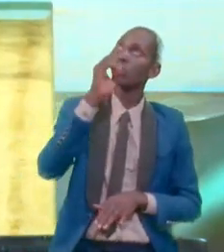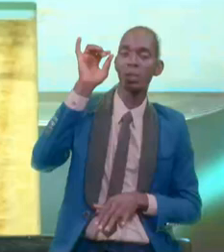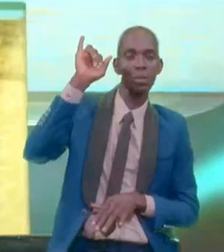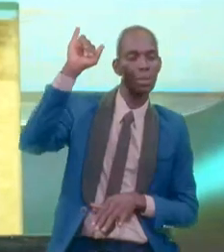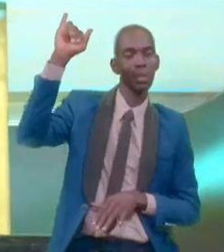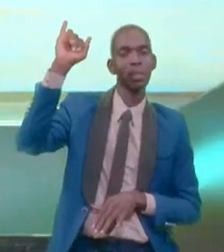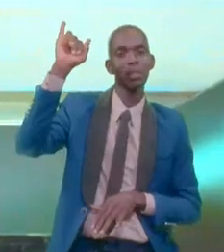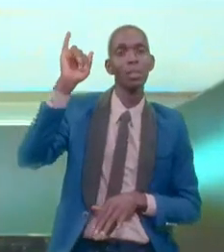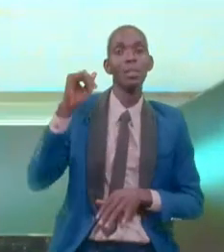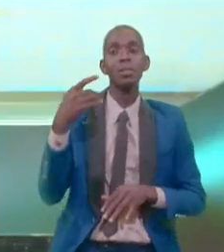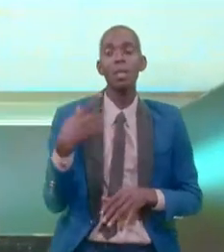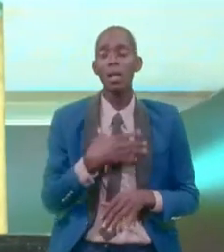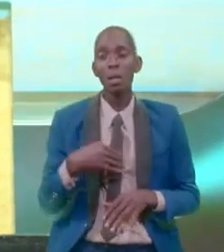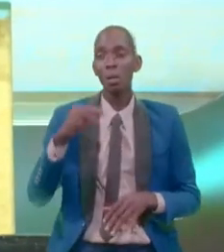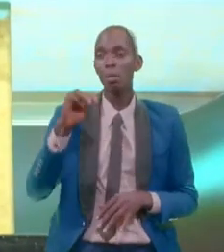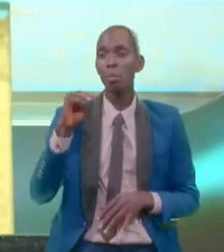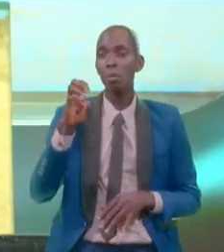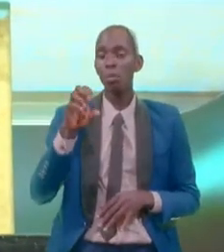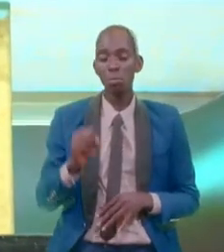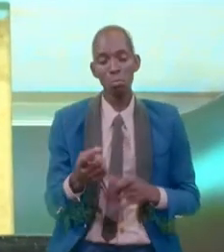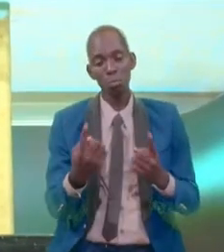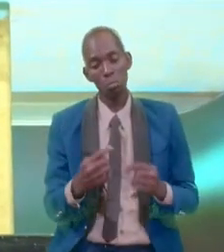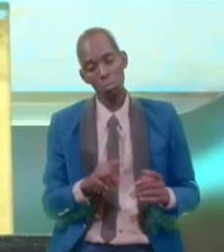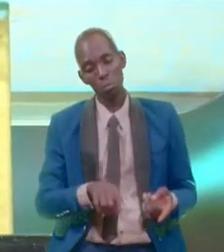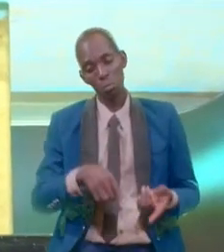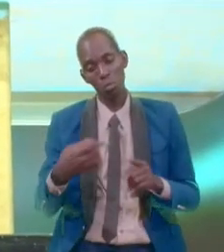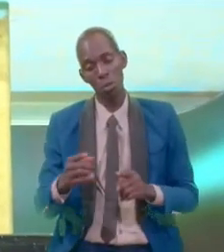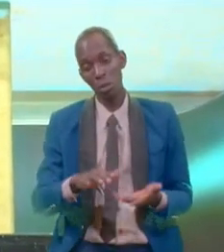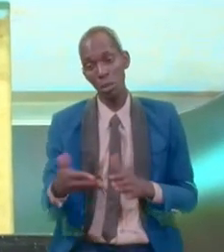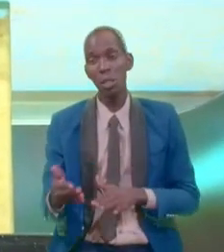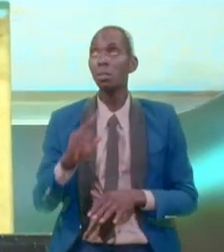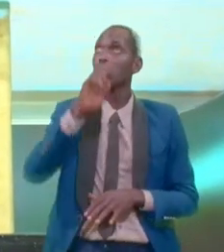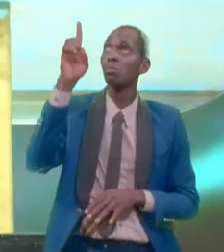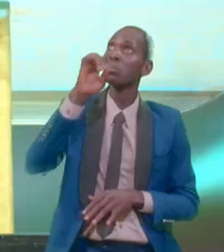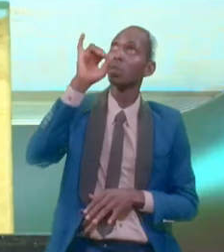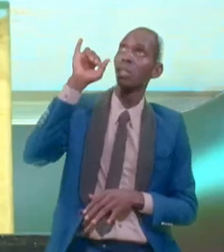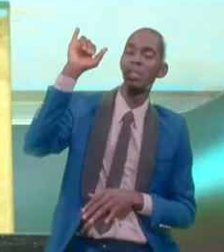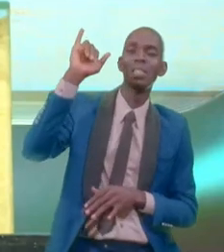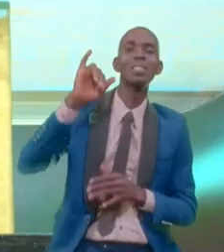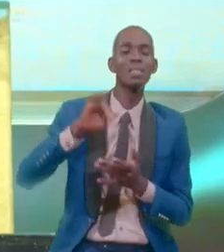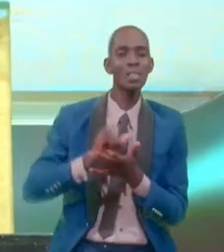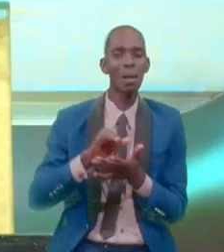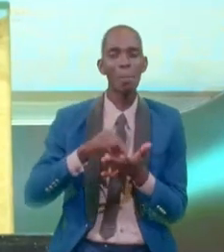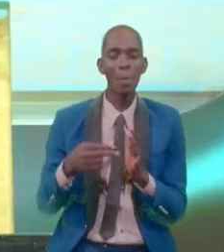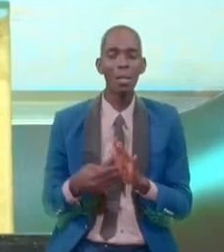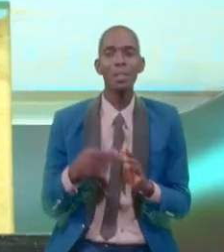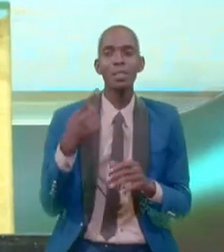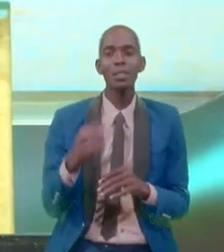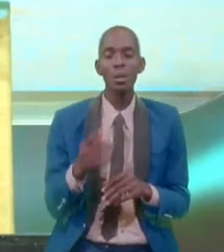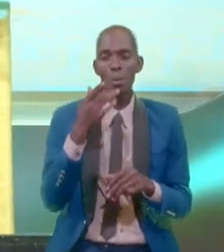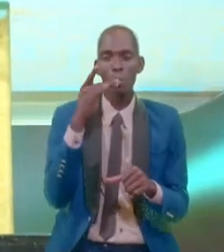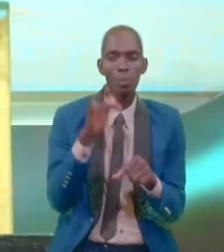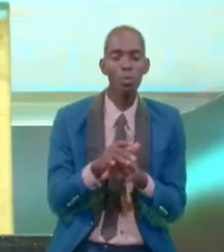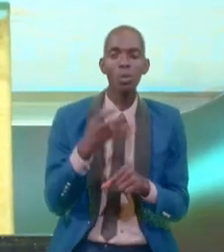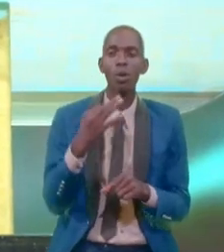La promesse de Dieu est aussi durable que le soleil. La promesse de Dieu est